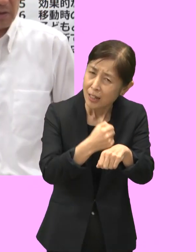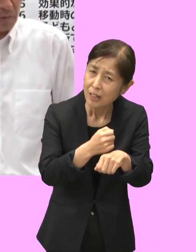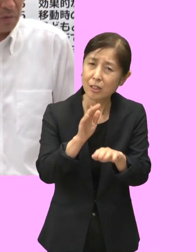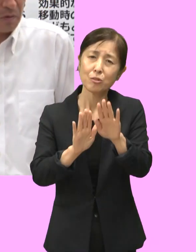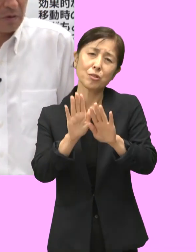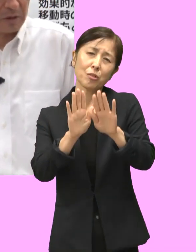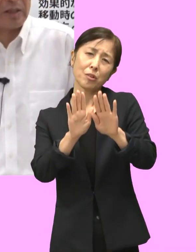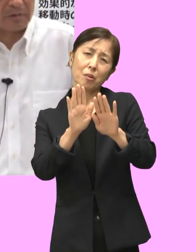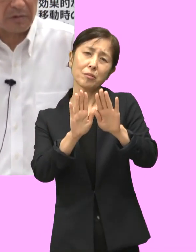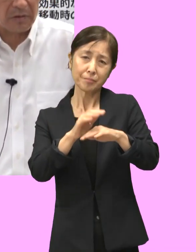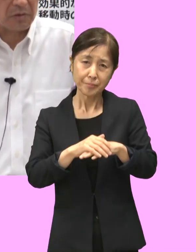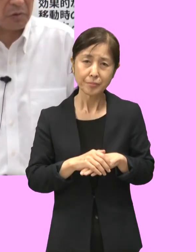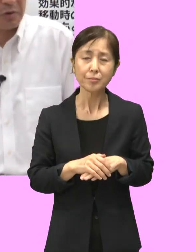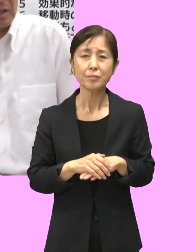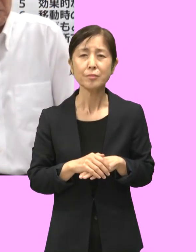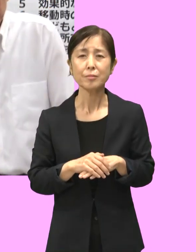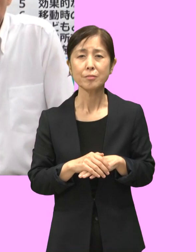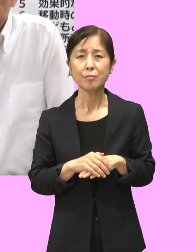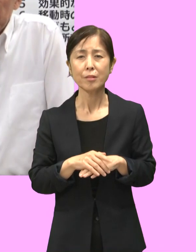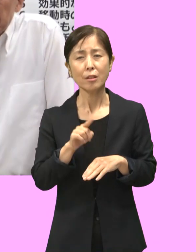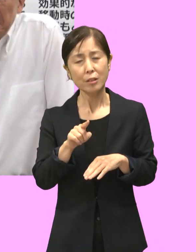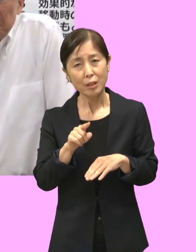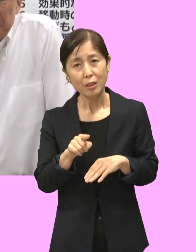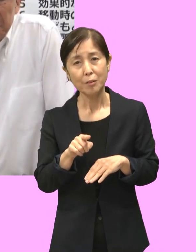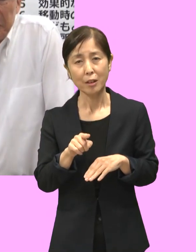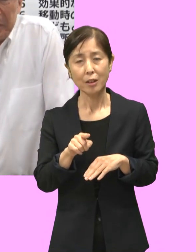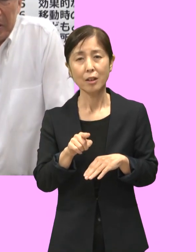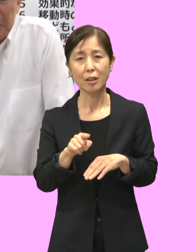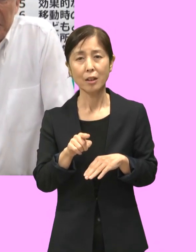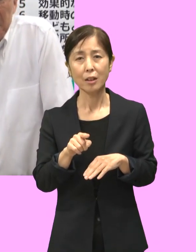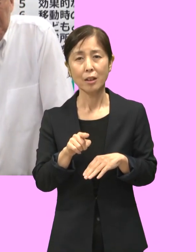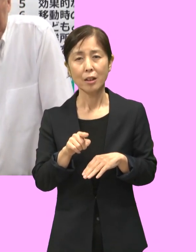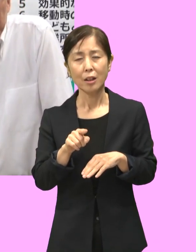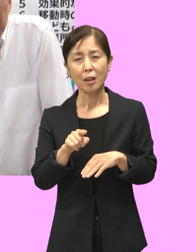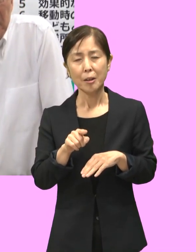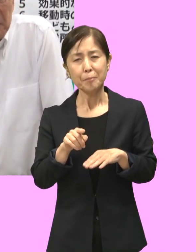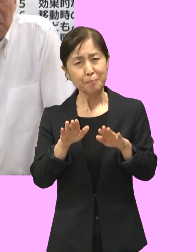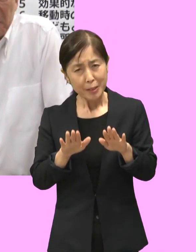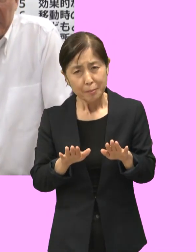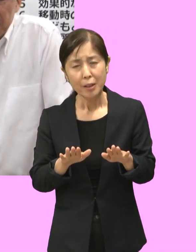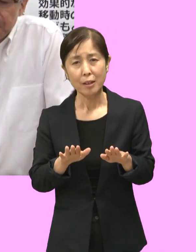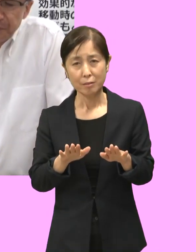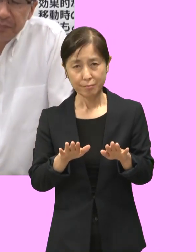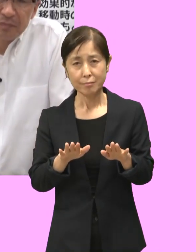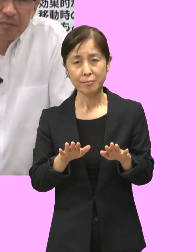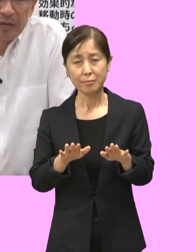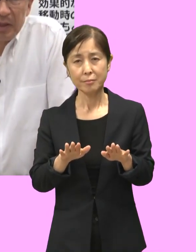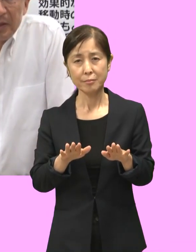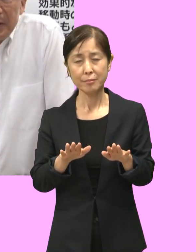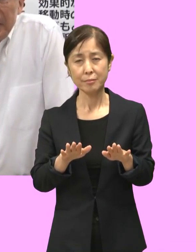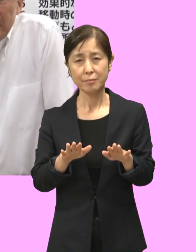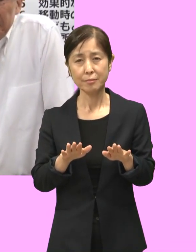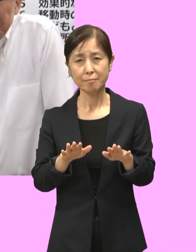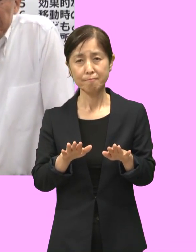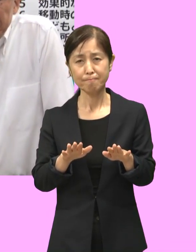上昇していると、増えているという状況にありまして、まあ、その点ではですね、なんとかやはりここで